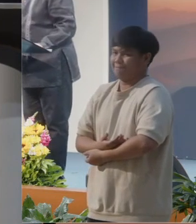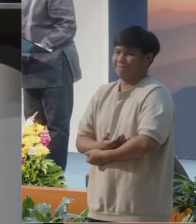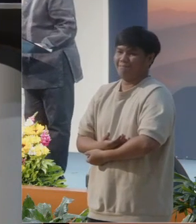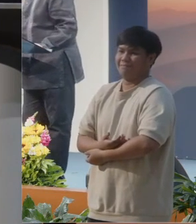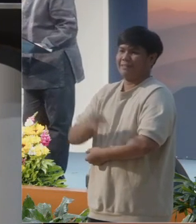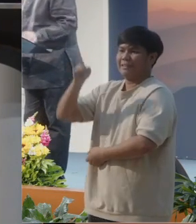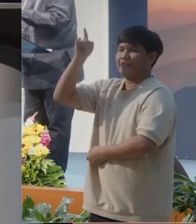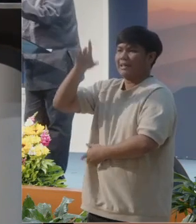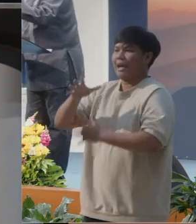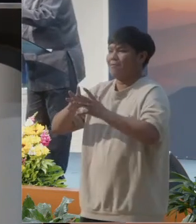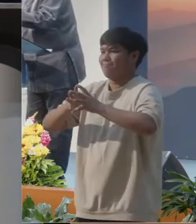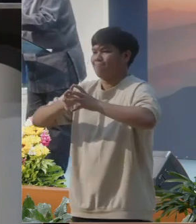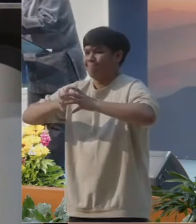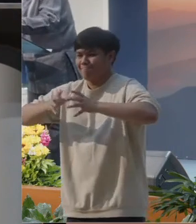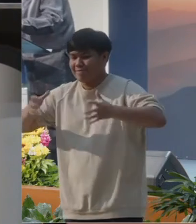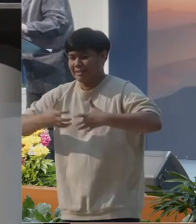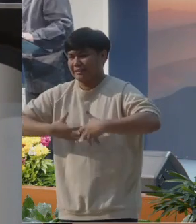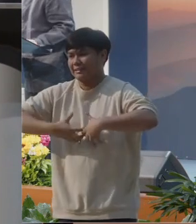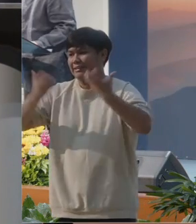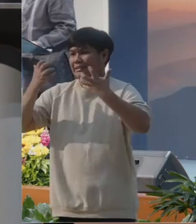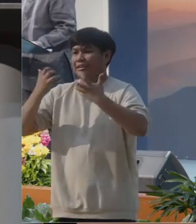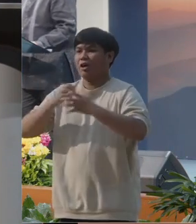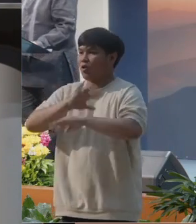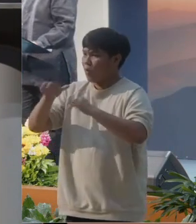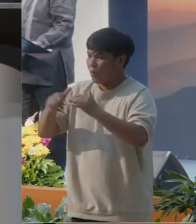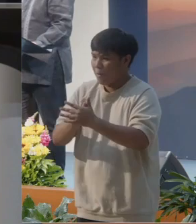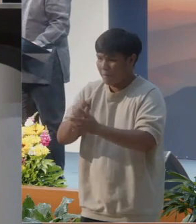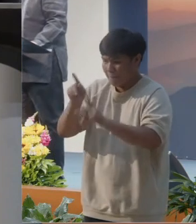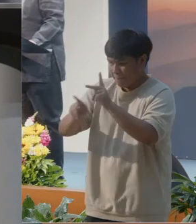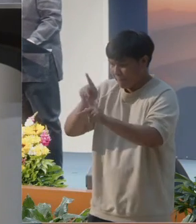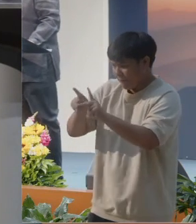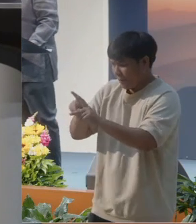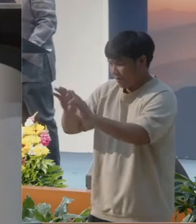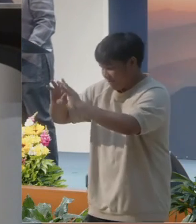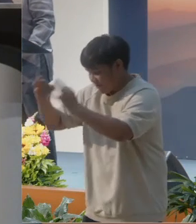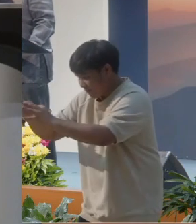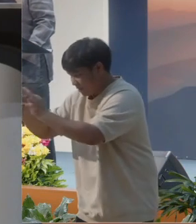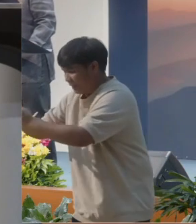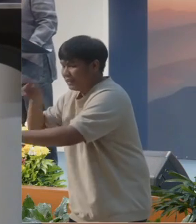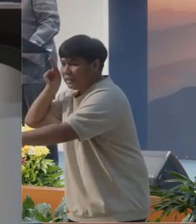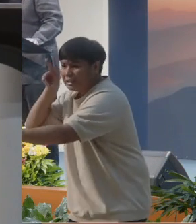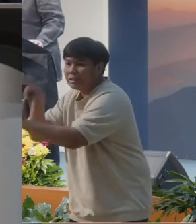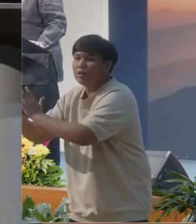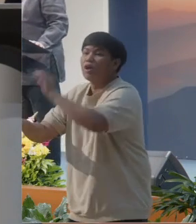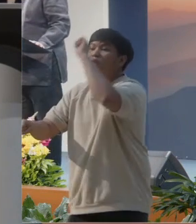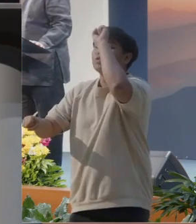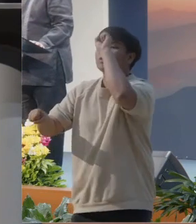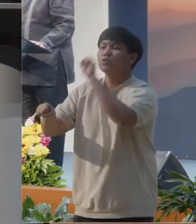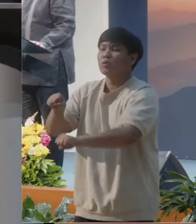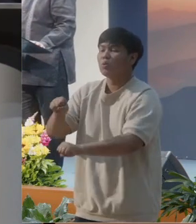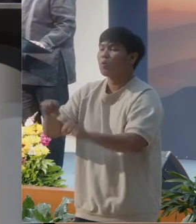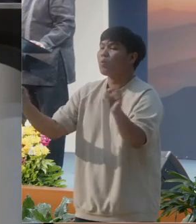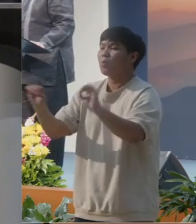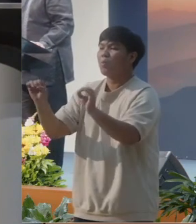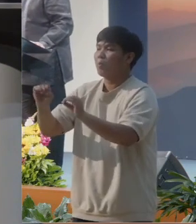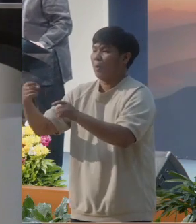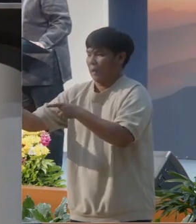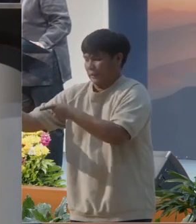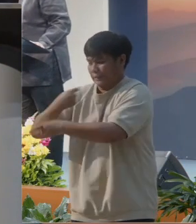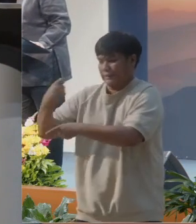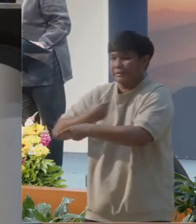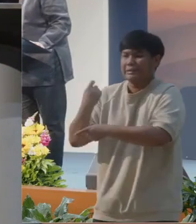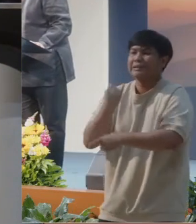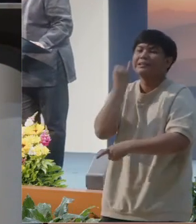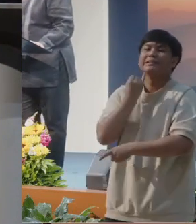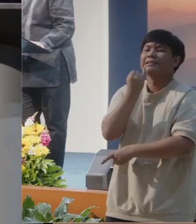nagpigil ang Panginoon. Bawat pamilya ay pinaslang. Bakit? Para walang babalik sa Israel. Wala pong re-rest